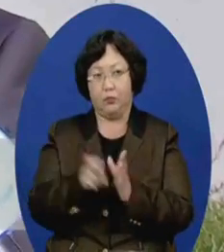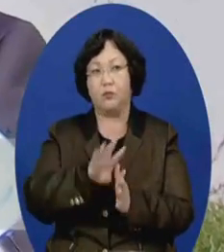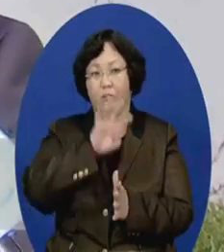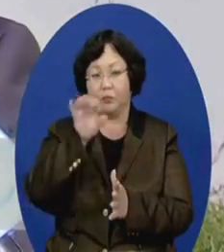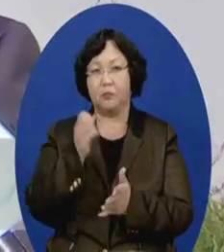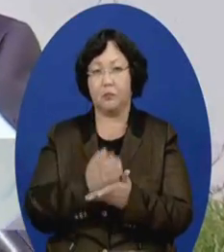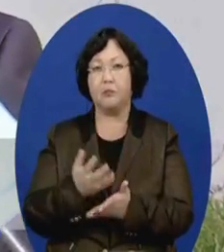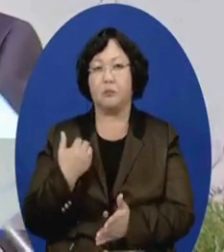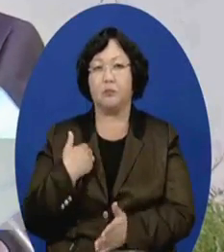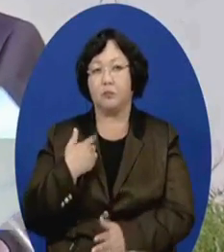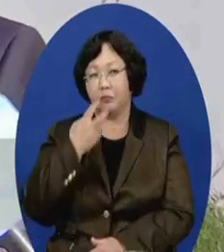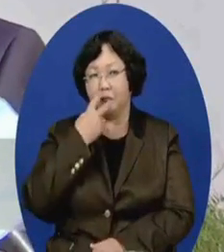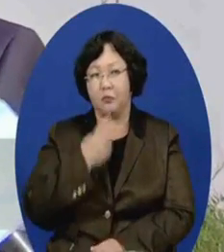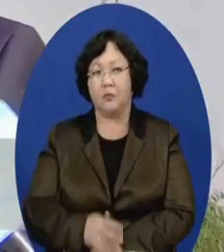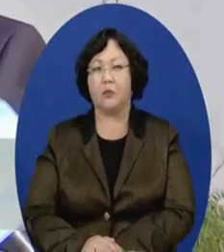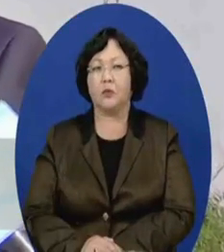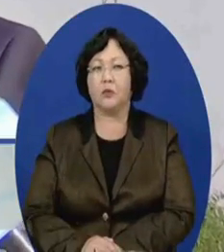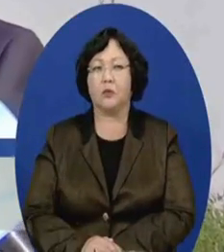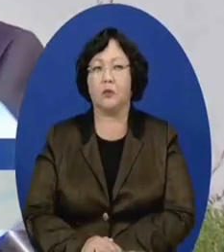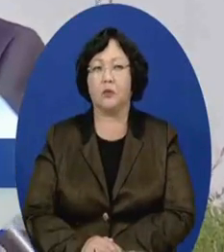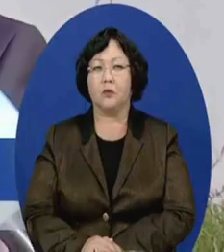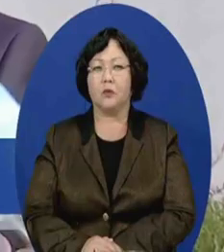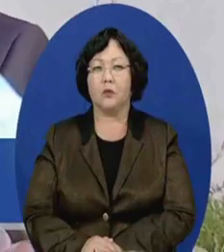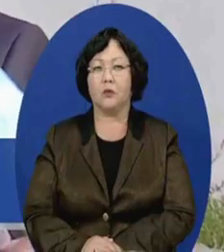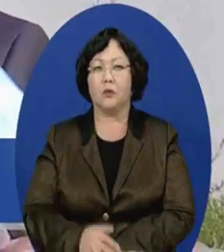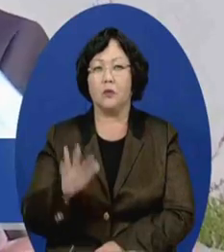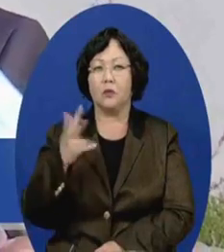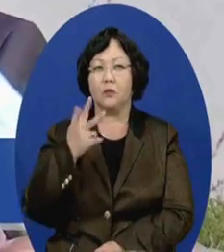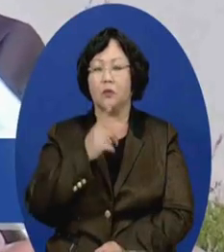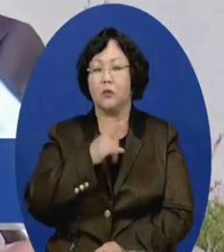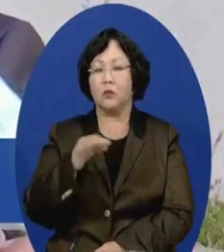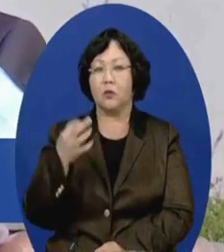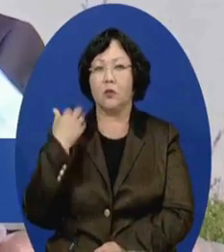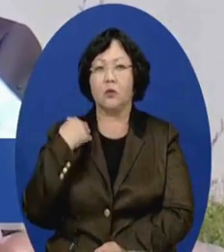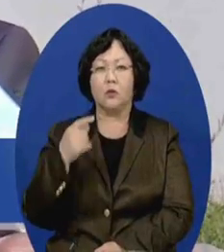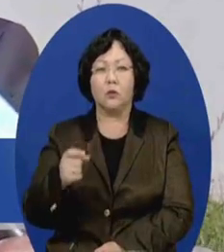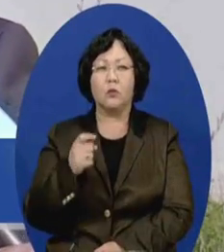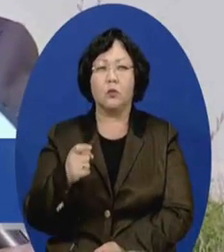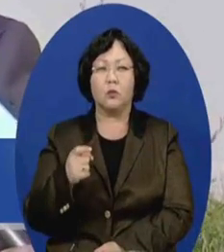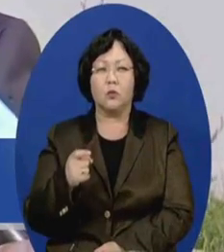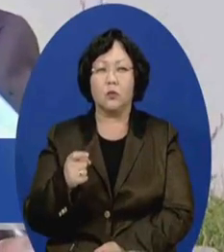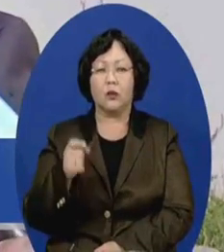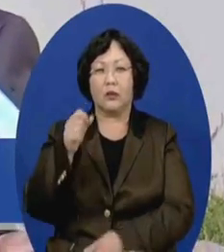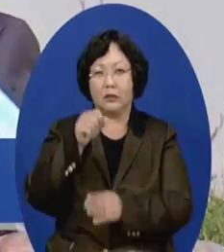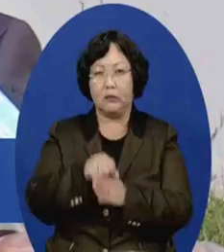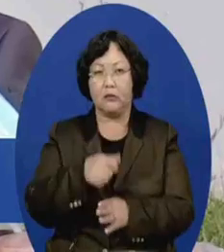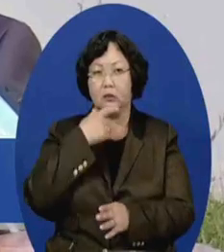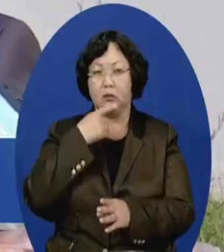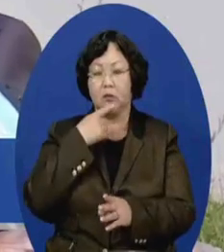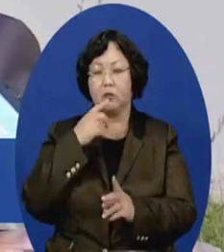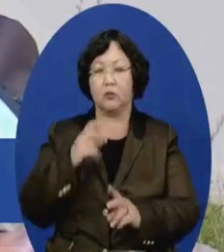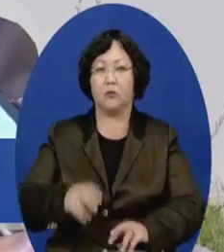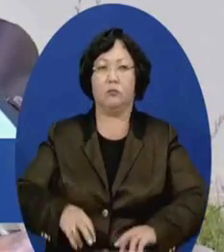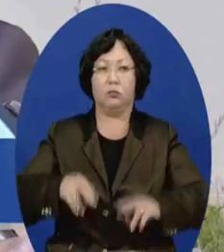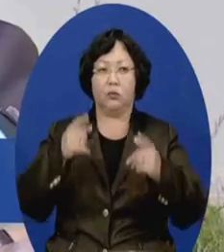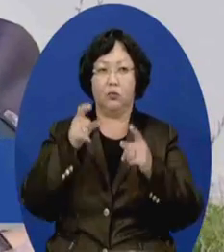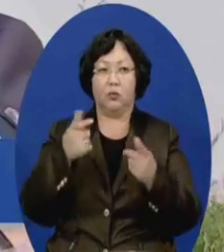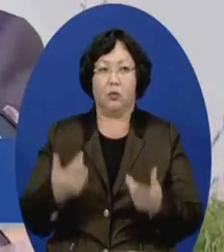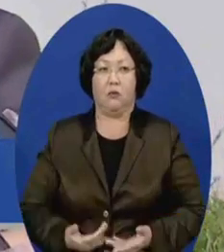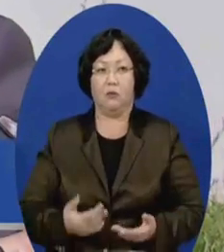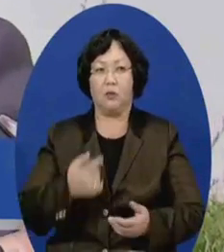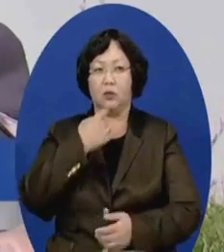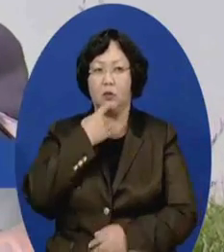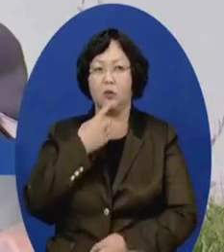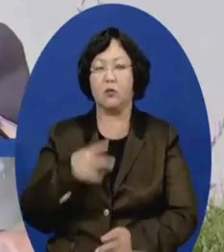байгаа гэж харж байгаа. Энэ 13 дугаар хороо бол одоо хуучин цэвэрлэх байгууламж нь хэд тоочсон ачаалал илүү болсон болоод 70-гийн сэтгэл тэнд тохон амьдрахад